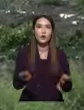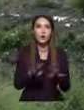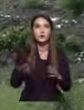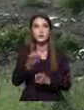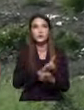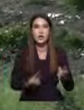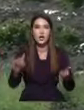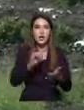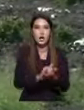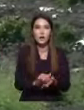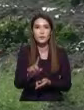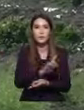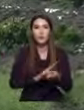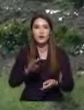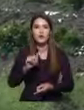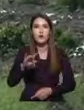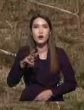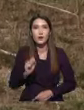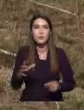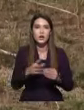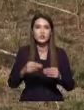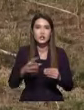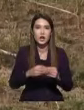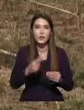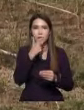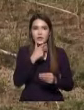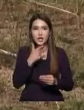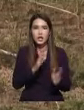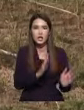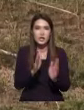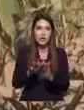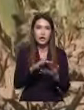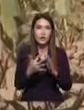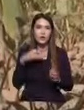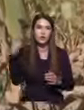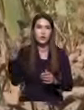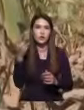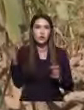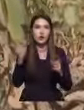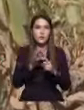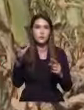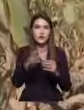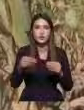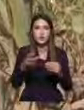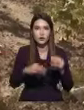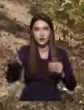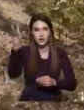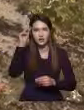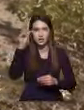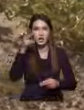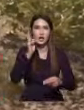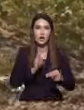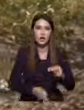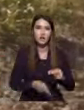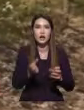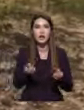өзгерістер енгізілді. Өзгерістер фермерлерге жер учаскелерін тәртіпке келтіруге, ауыл шаруашылығы мақсатындағы жер учаскелерін цифрландыруда